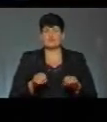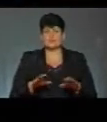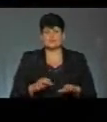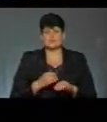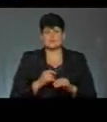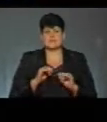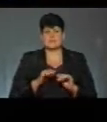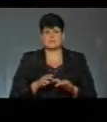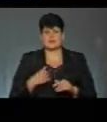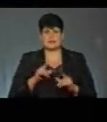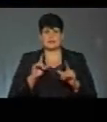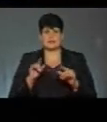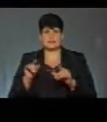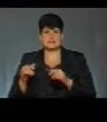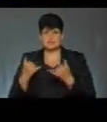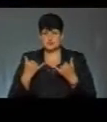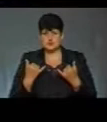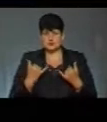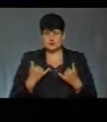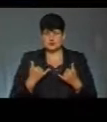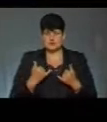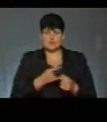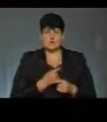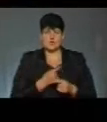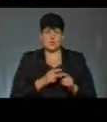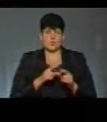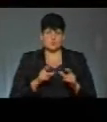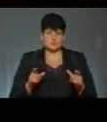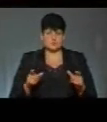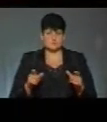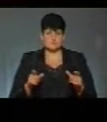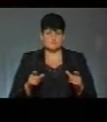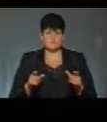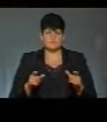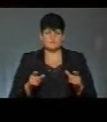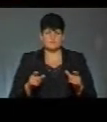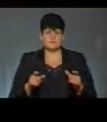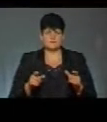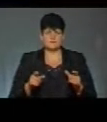Ми їздили сьогодні у госпіталь, клінічна лікарня